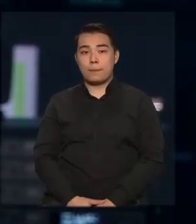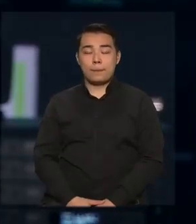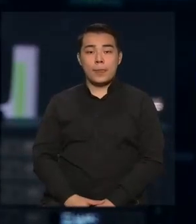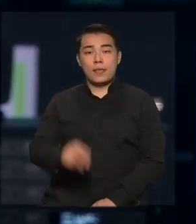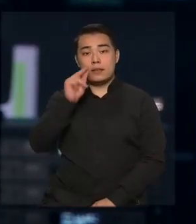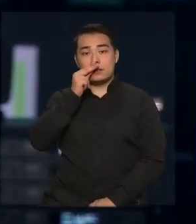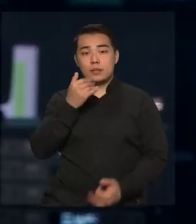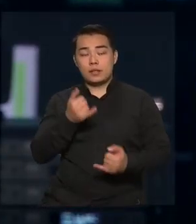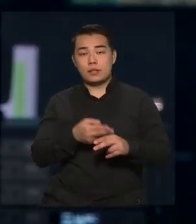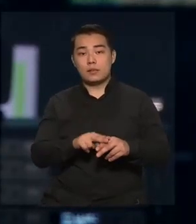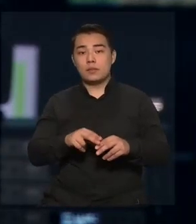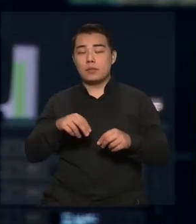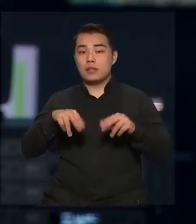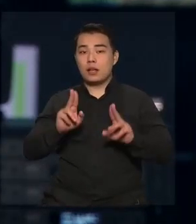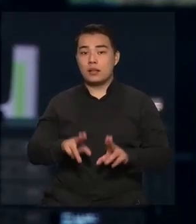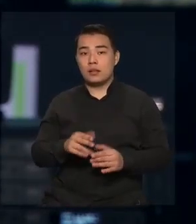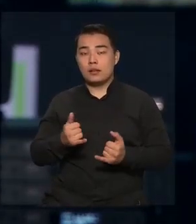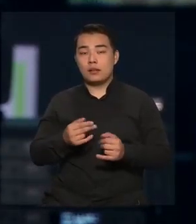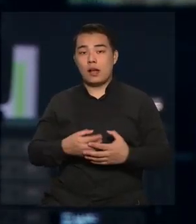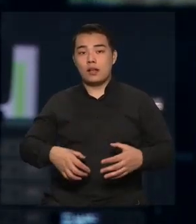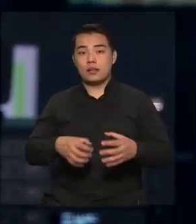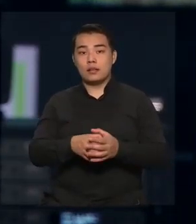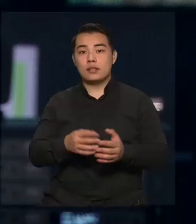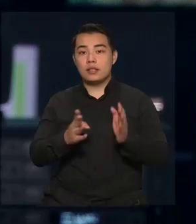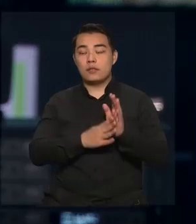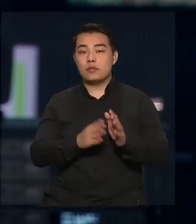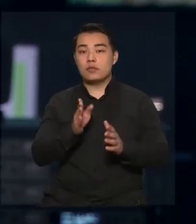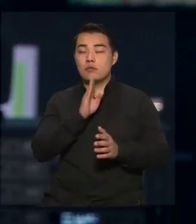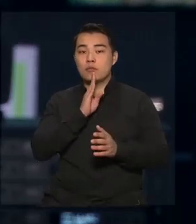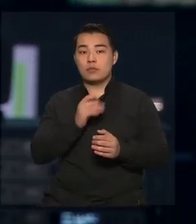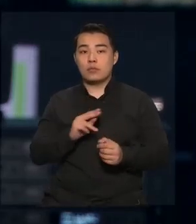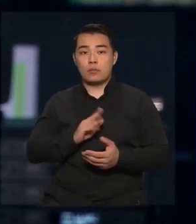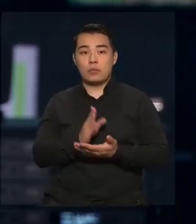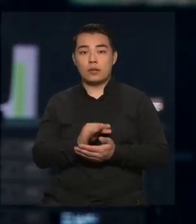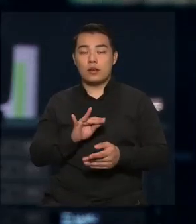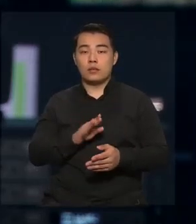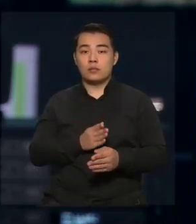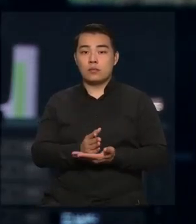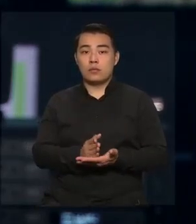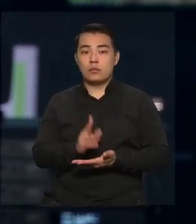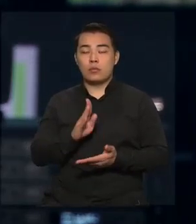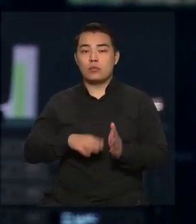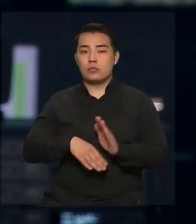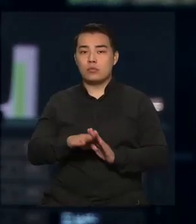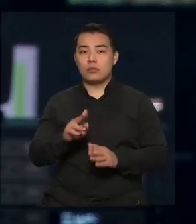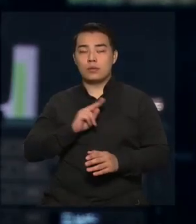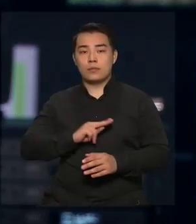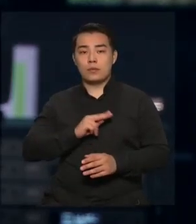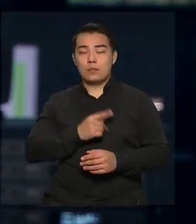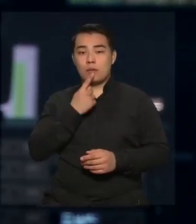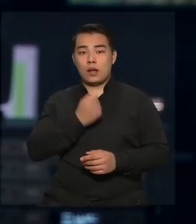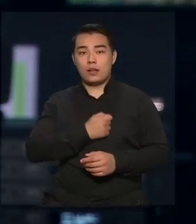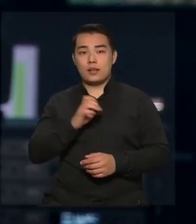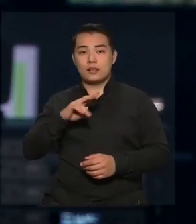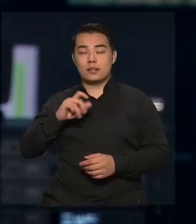В Шымкенте в специальном отряде быстрого реагирования служит 9 девушек. И среди них есть те, кто считается лучшим бойцом в СНГ.